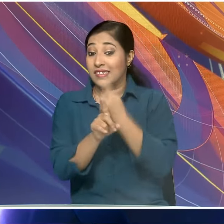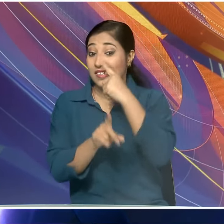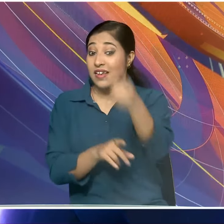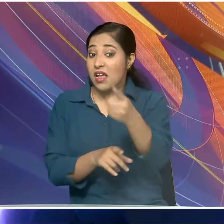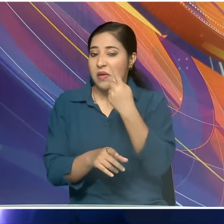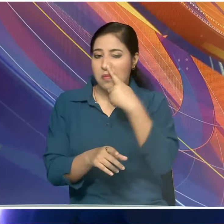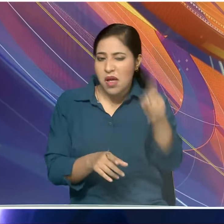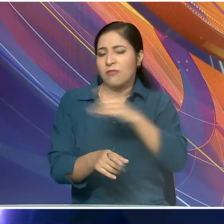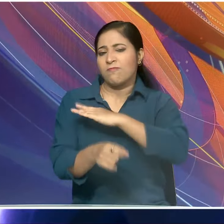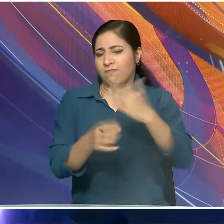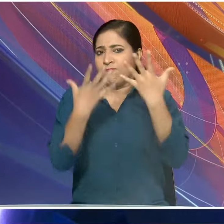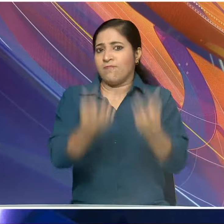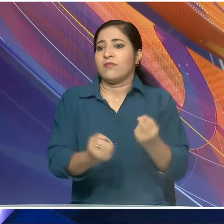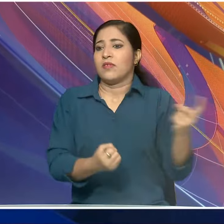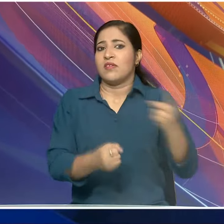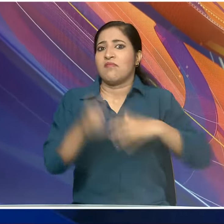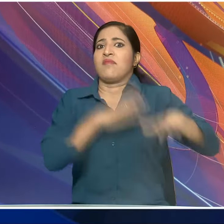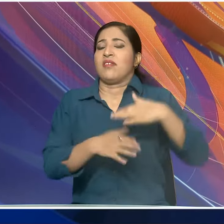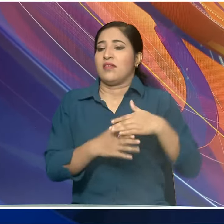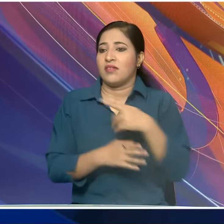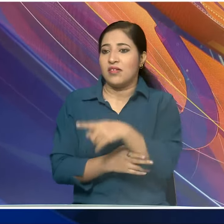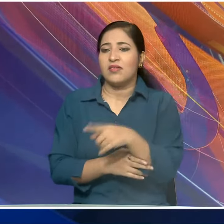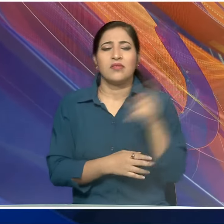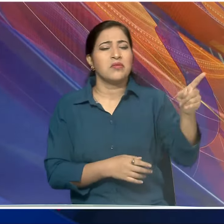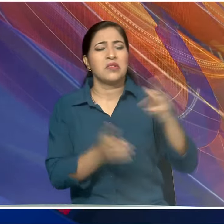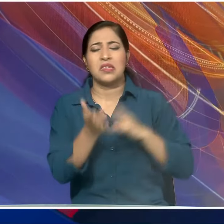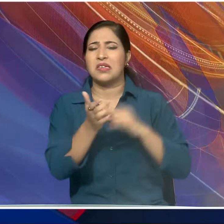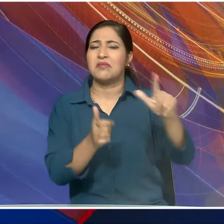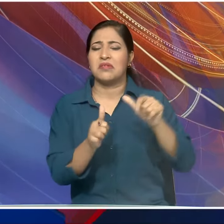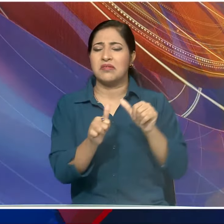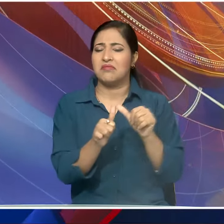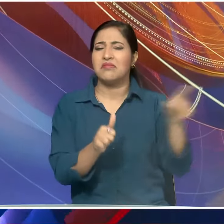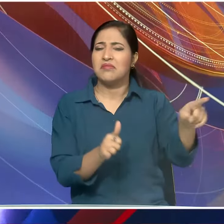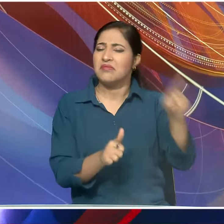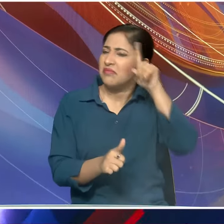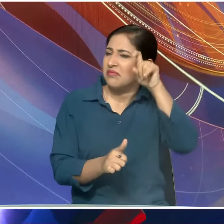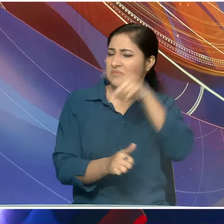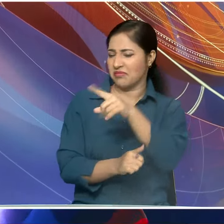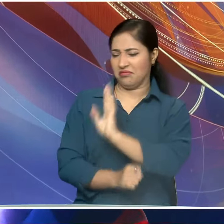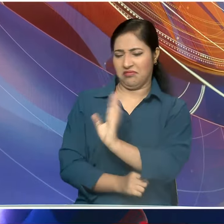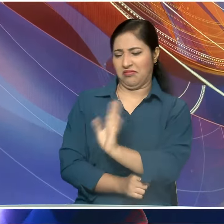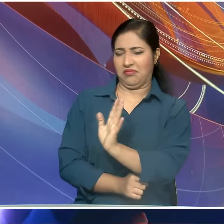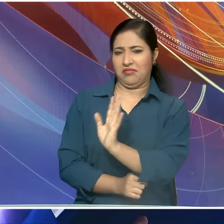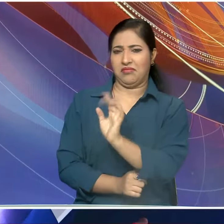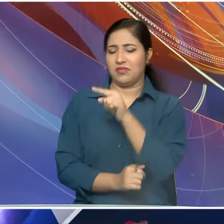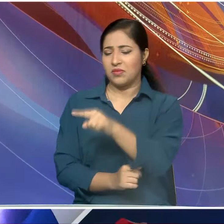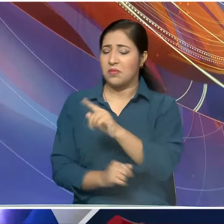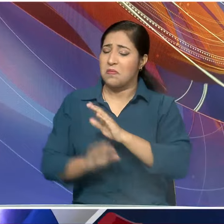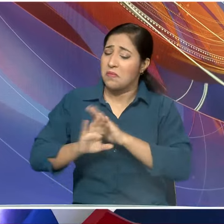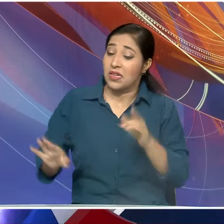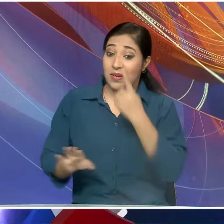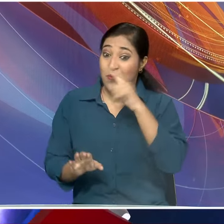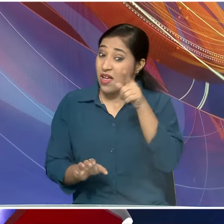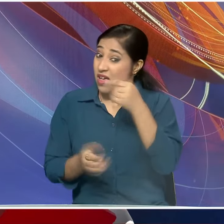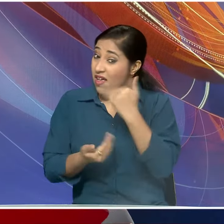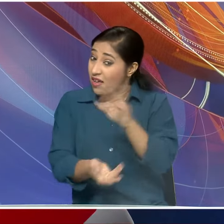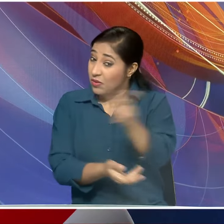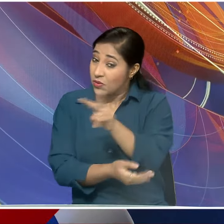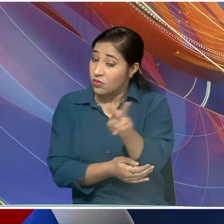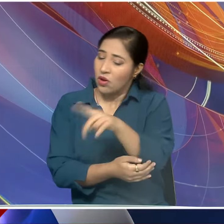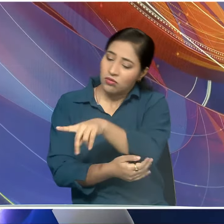ठिकाने लगा दे। एमएलए साहब और गिन्नू की तो बिल्कुल चिंता ना कर, बस तू माँ बेटी ने संभाल